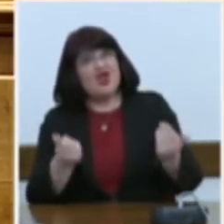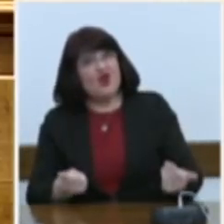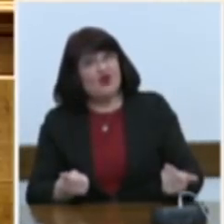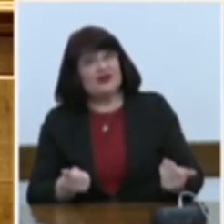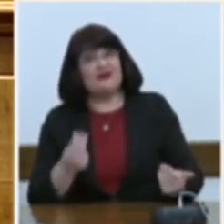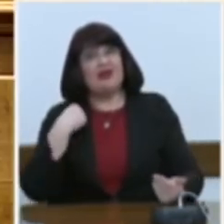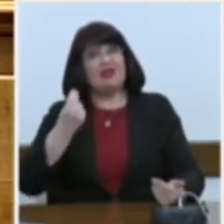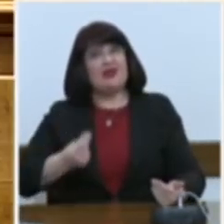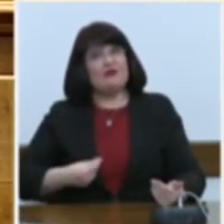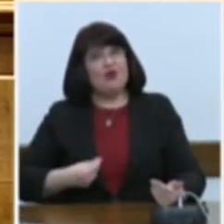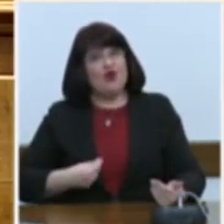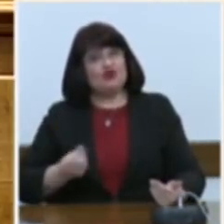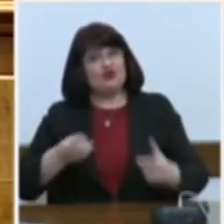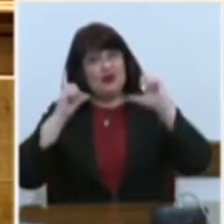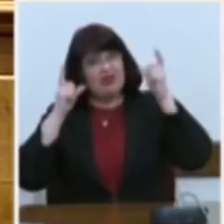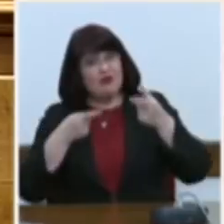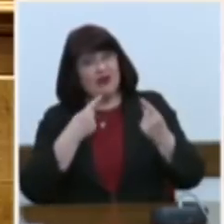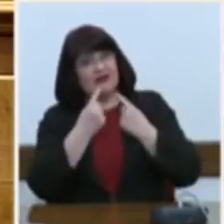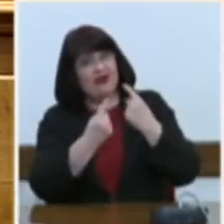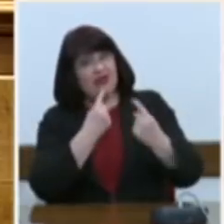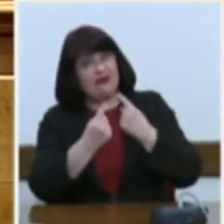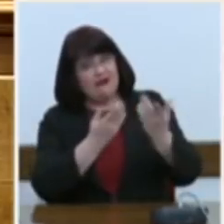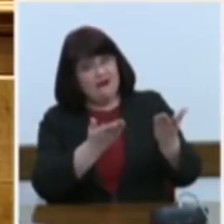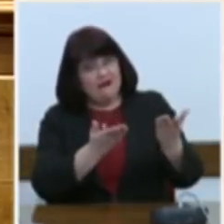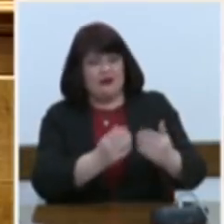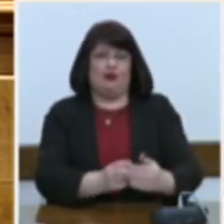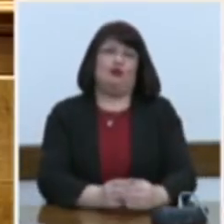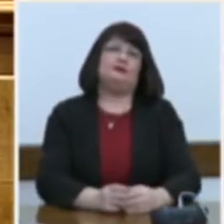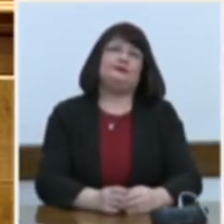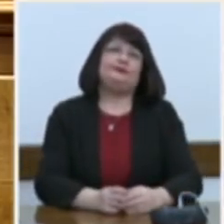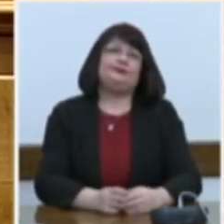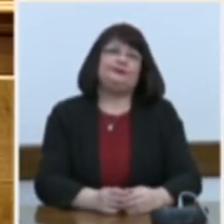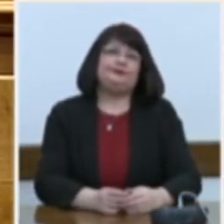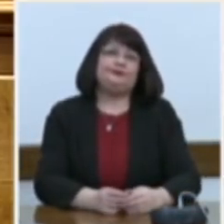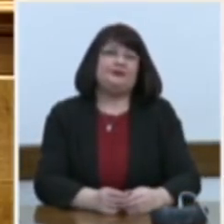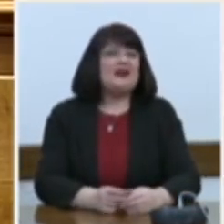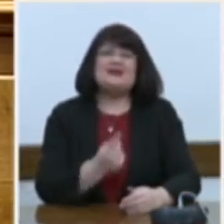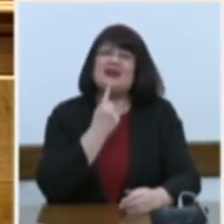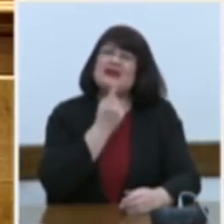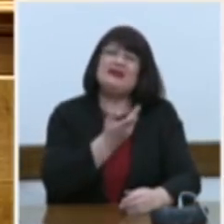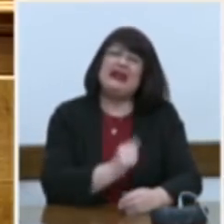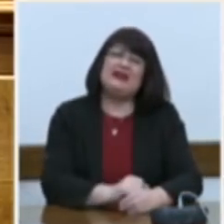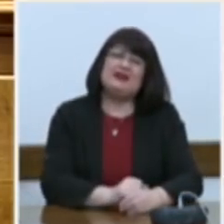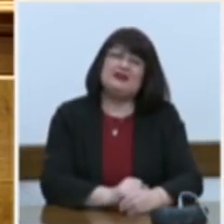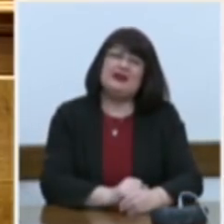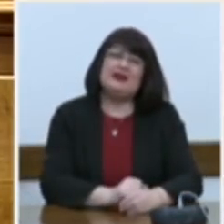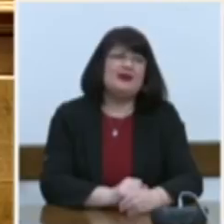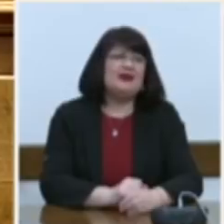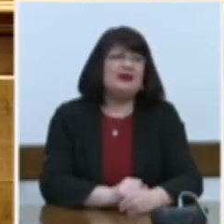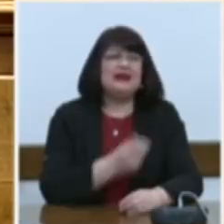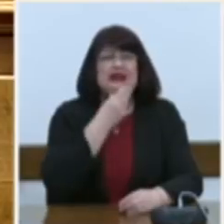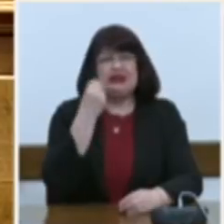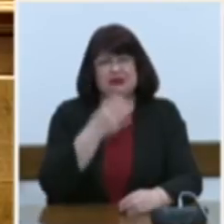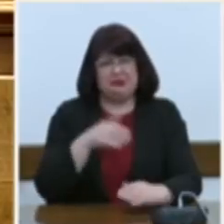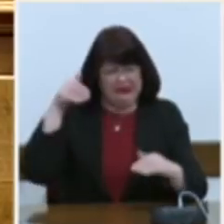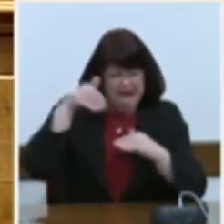δημόσιου νεοδημοκρατικού λόγου. Αυτά, αλήθεια, πώς τα λέτε εσείς? Οχετό,